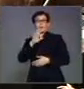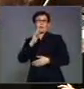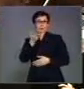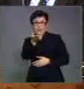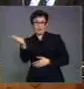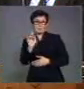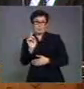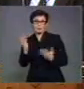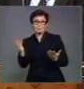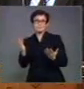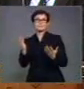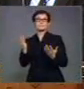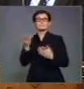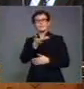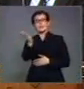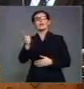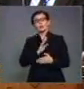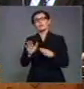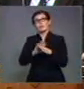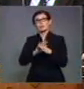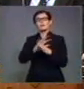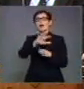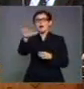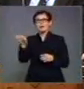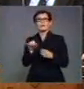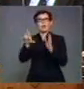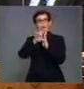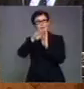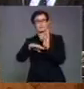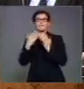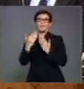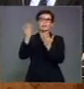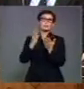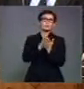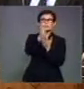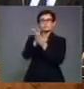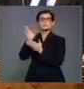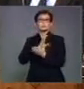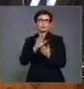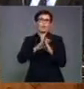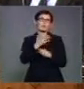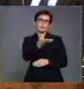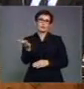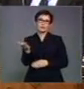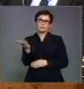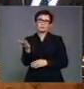että heillä on käytössään kaikki nämä lailliset valitusväylät